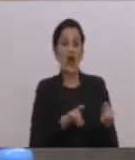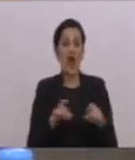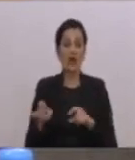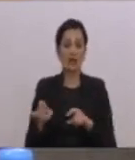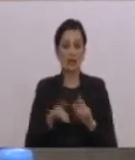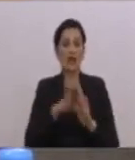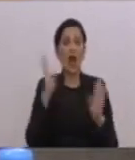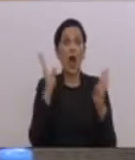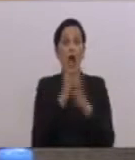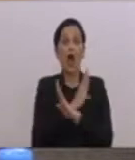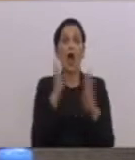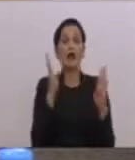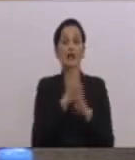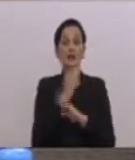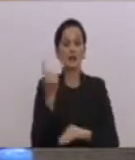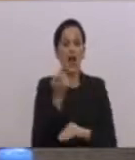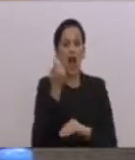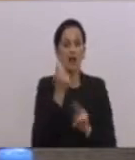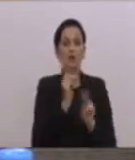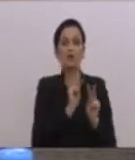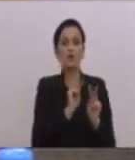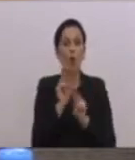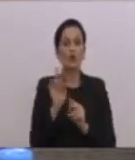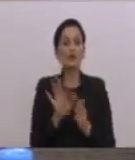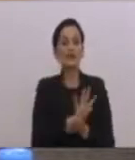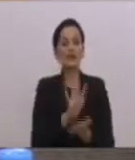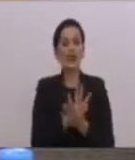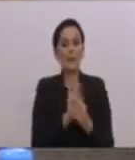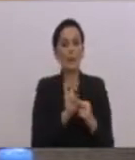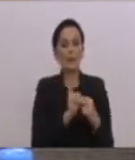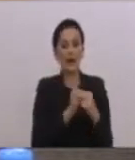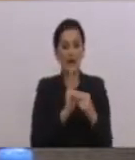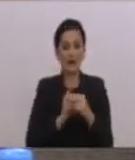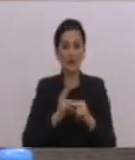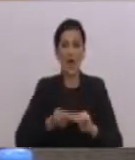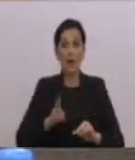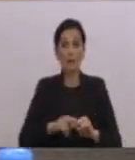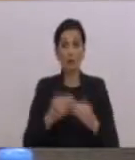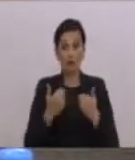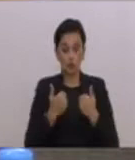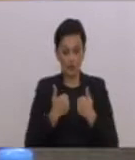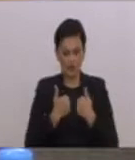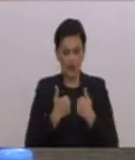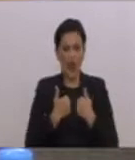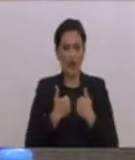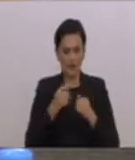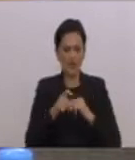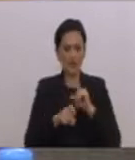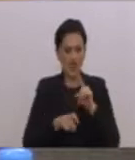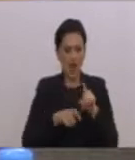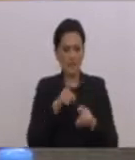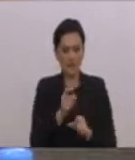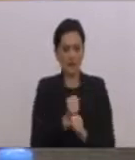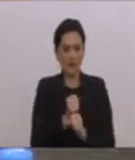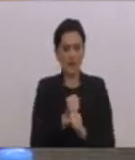და ჰაერის ხარისხის მონიტორინგთან და დაბინძურების პრევენციასთან. ამისთვის ჩვენ არაერთი ნაბიჯი გადავდგით, მათ